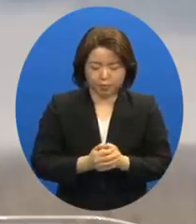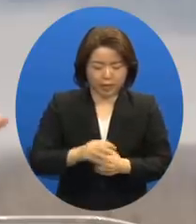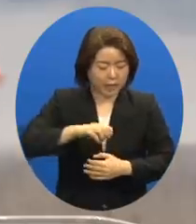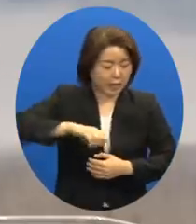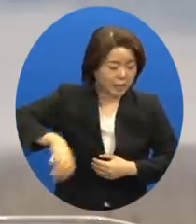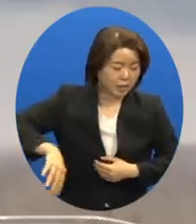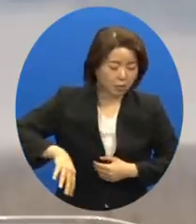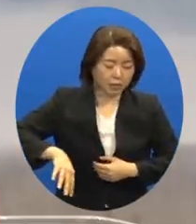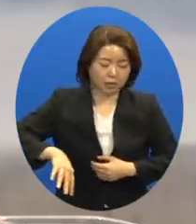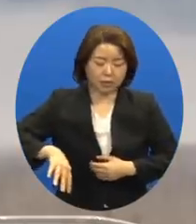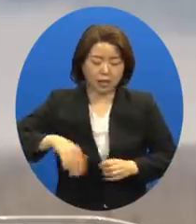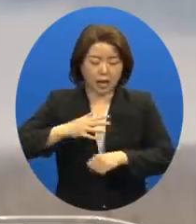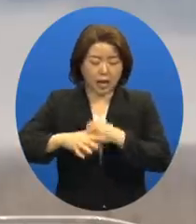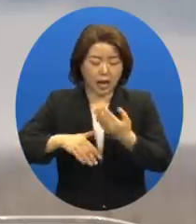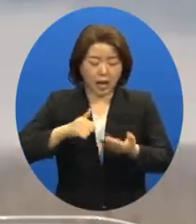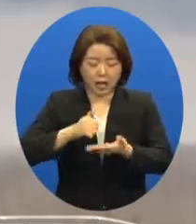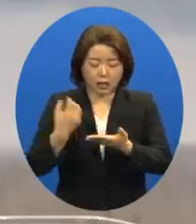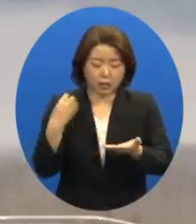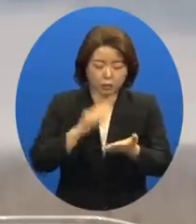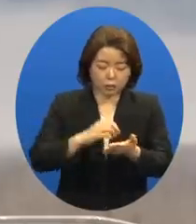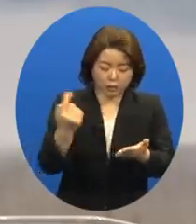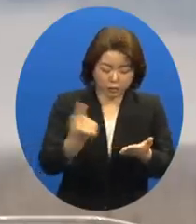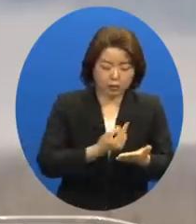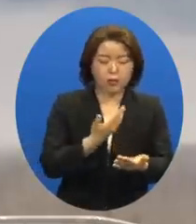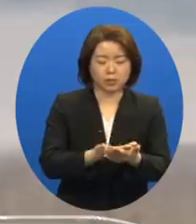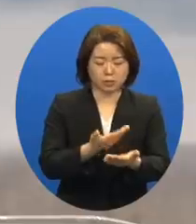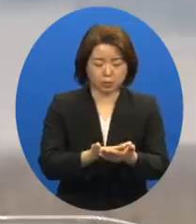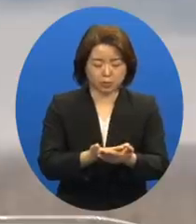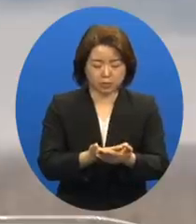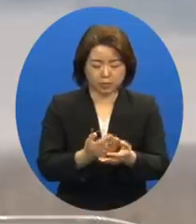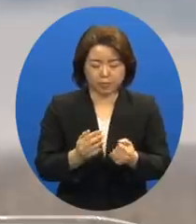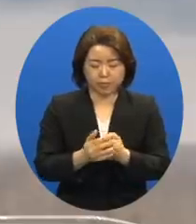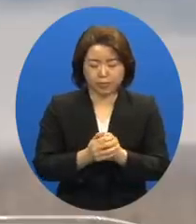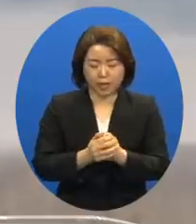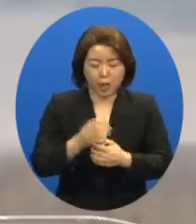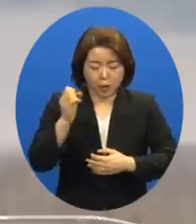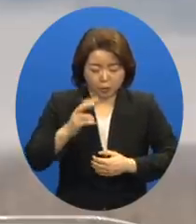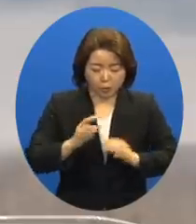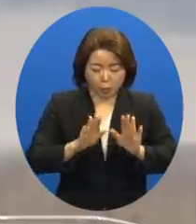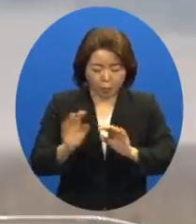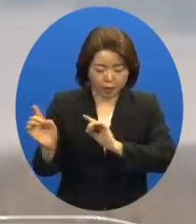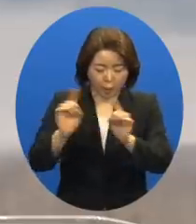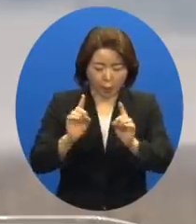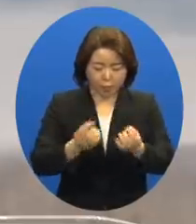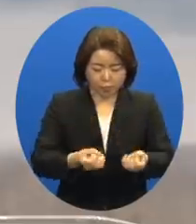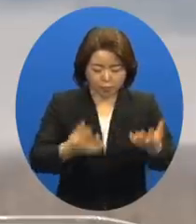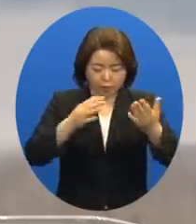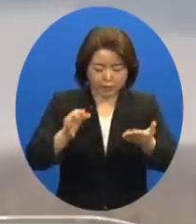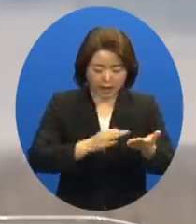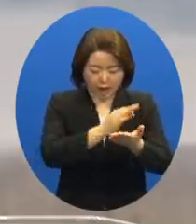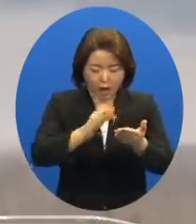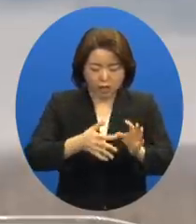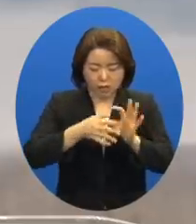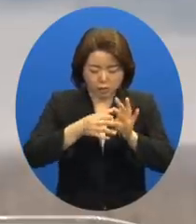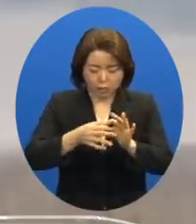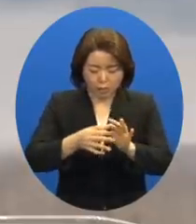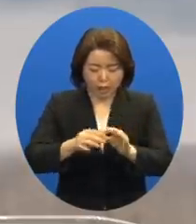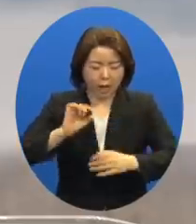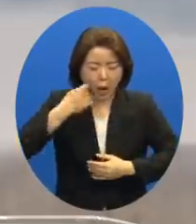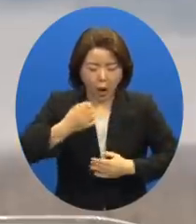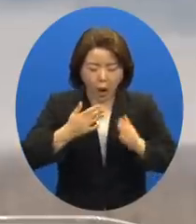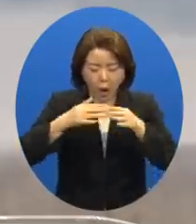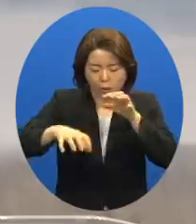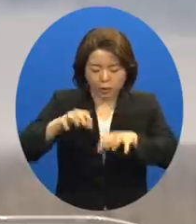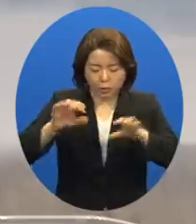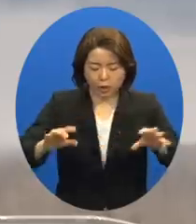잃어버린 이들이 하나님께로 돌아오게 하소서. 하나님, 또한 오늘 부활절 헌금을 통하여 어려운 이웃들에게